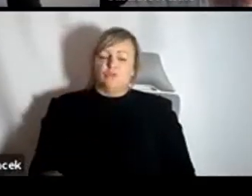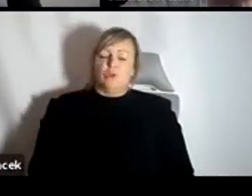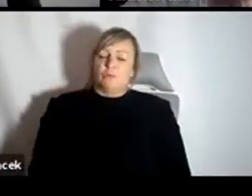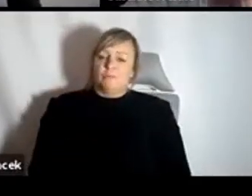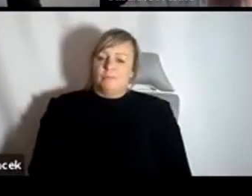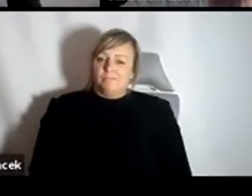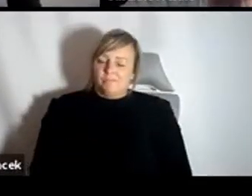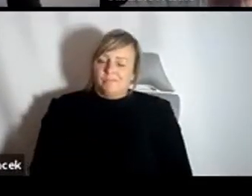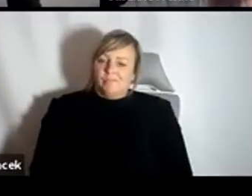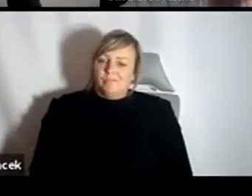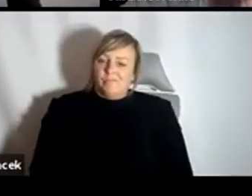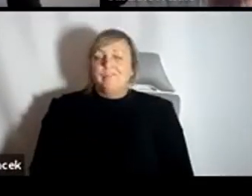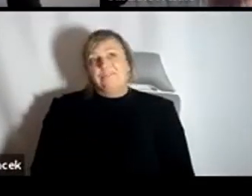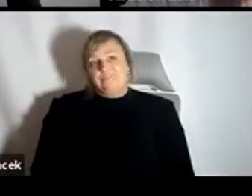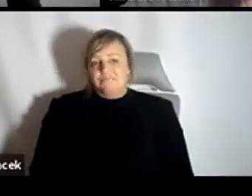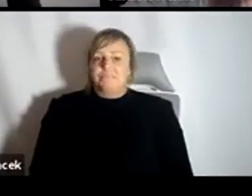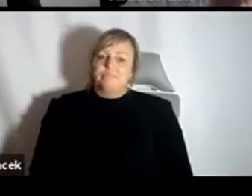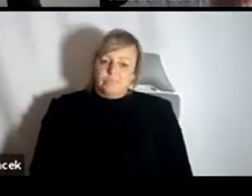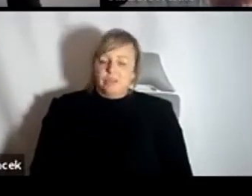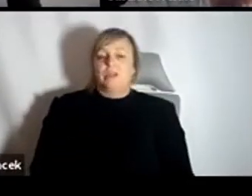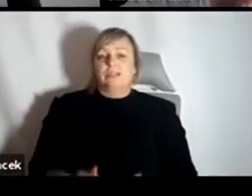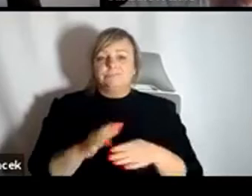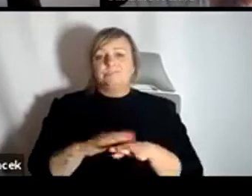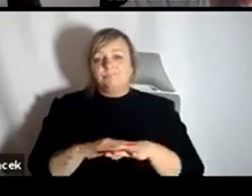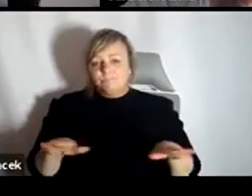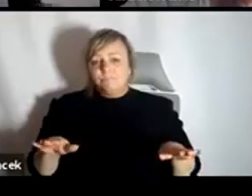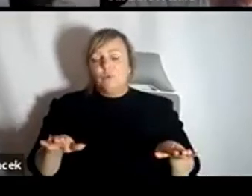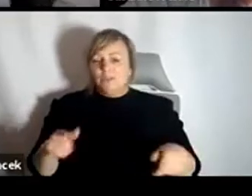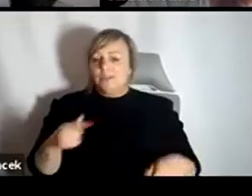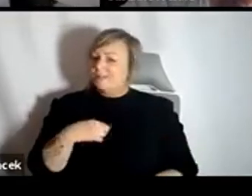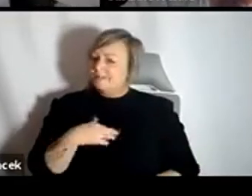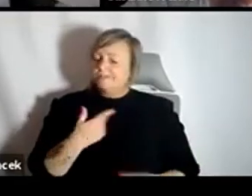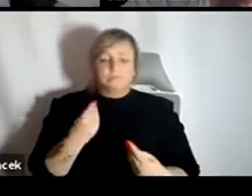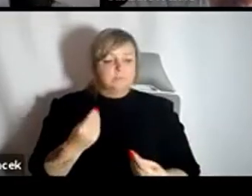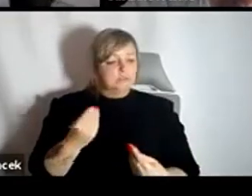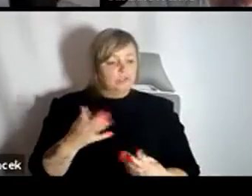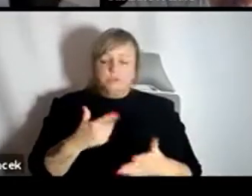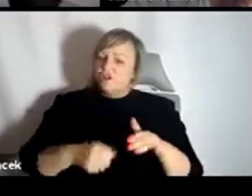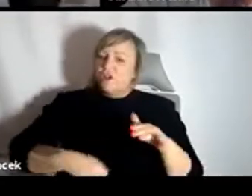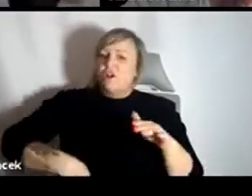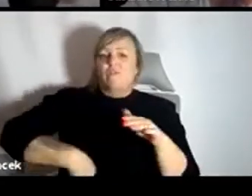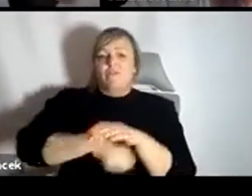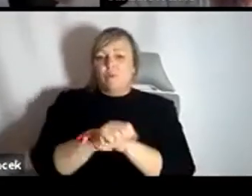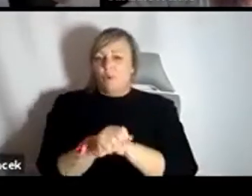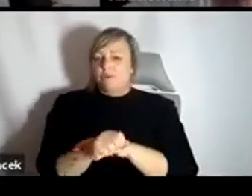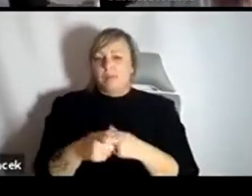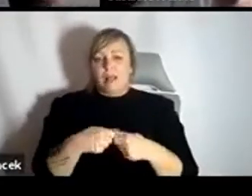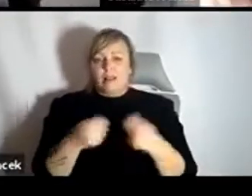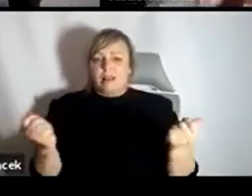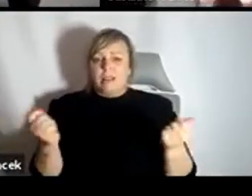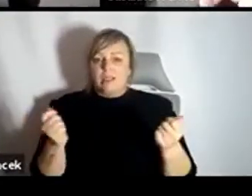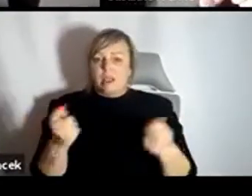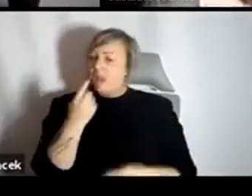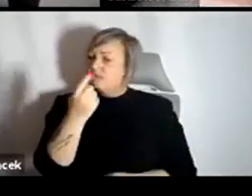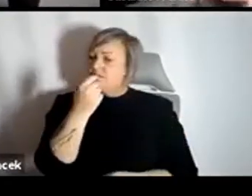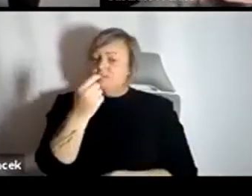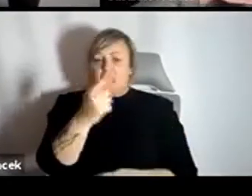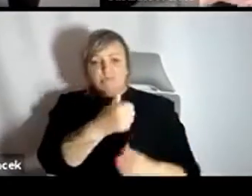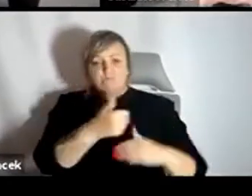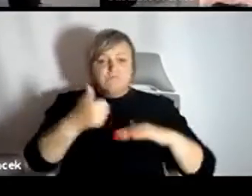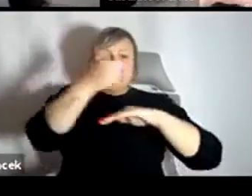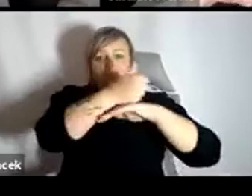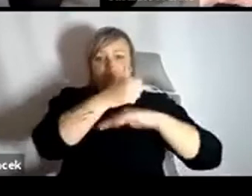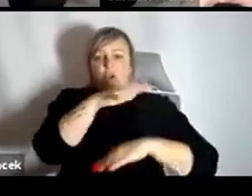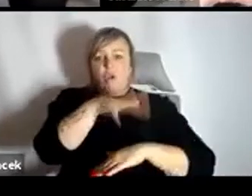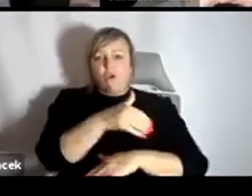Diskussion. Ja, grundsätzlich haben wir, glaube ich, diesem Narrativ der Deutschen Fußballliga sind wir zu lange blind gefolgt, weil die haben seit 15 Jahren mittlerweile uns